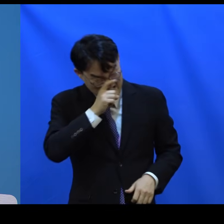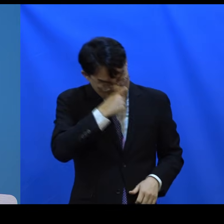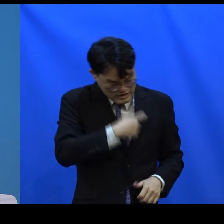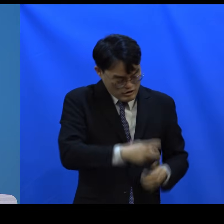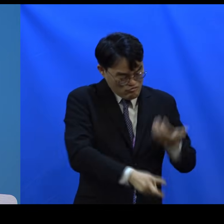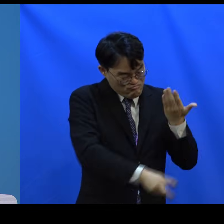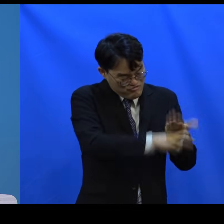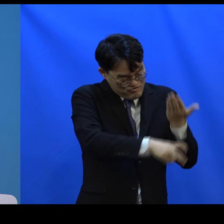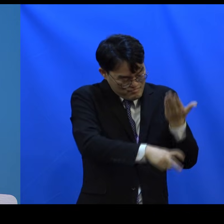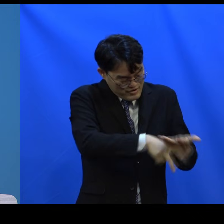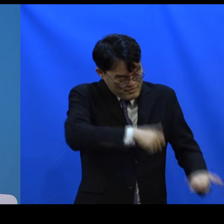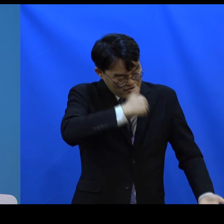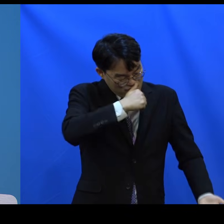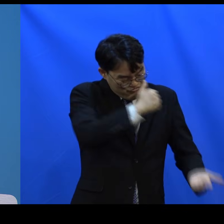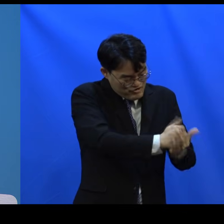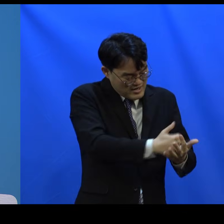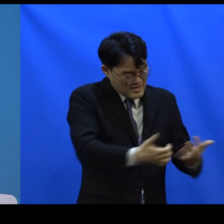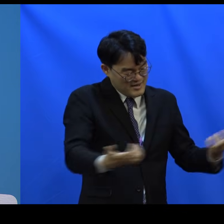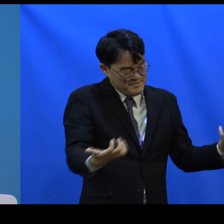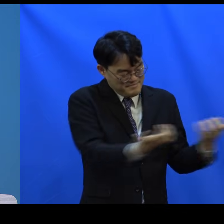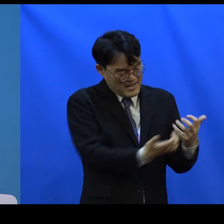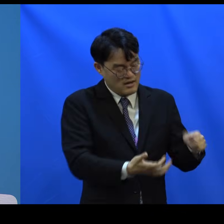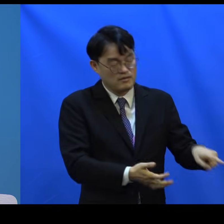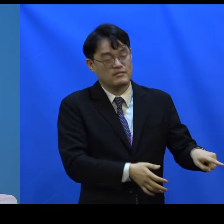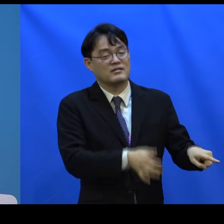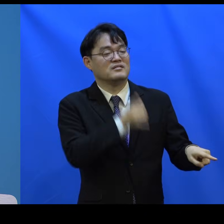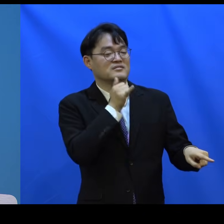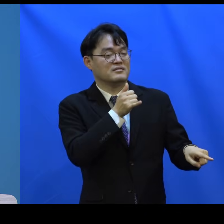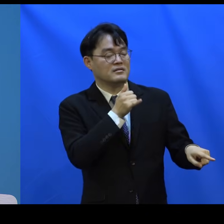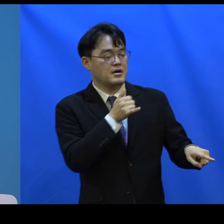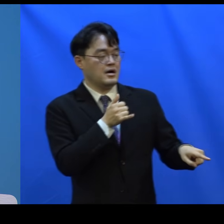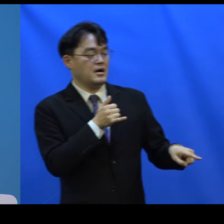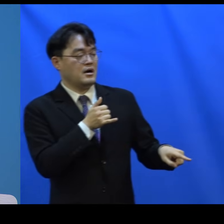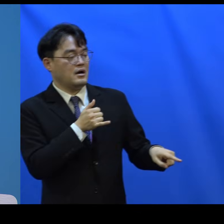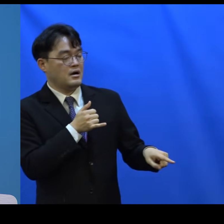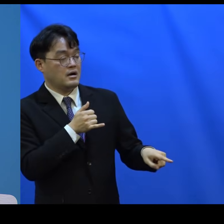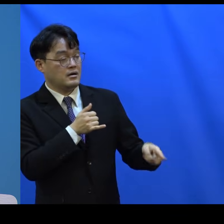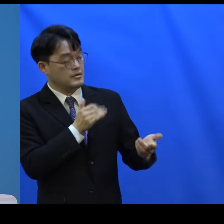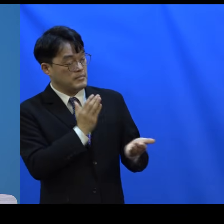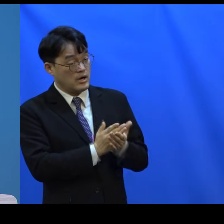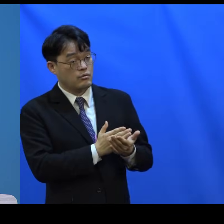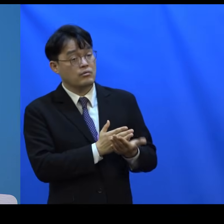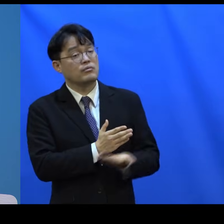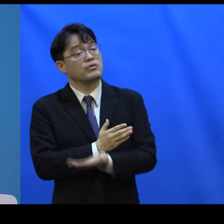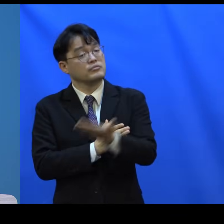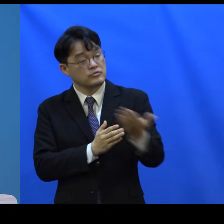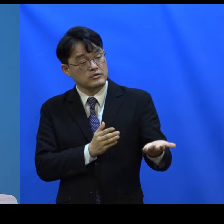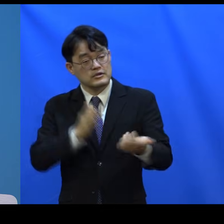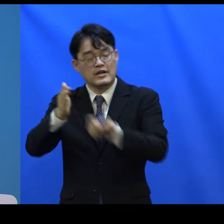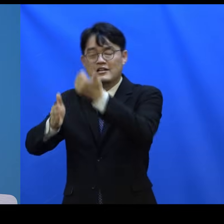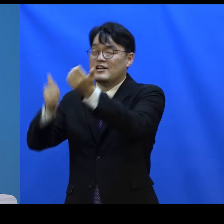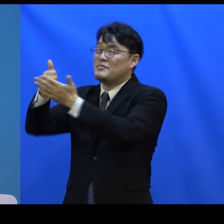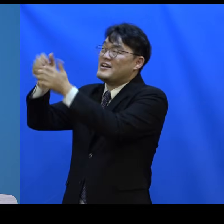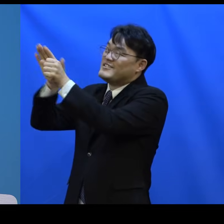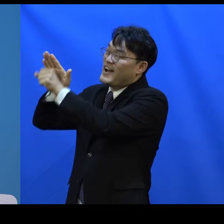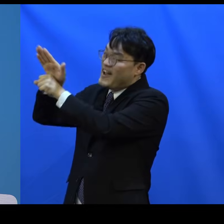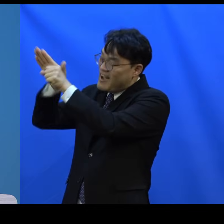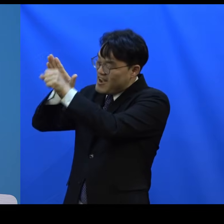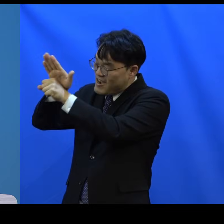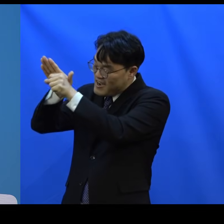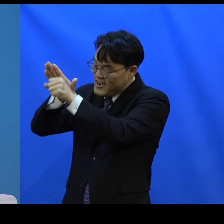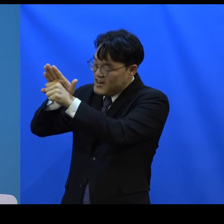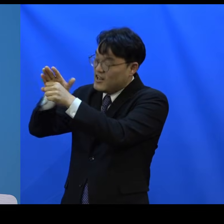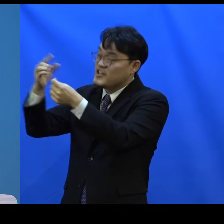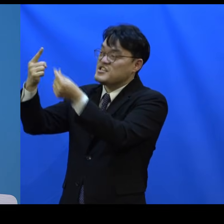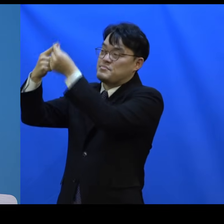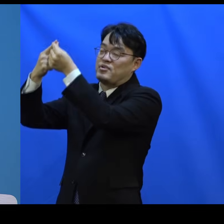것으로 돌이키라고 하는 이 말씀은 다시 한번 우리의 마음에 새기고, 이 연초에 하나님을 첫 자리에